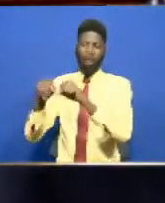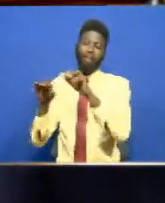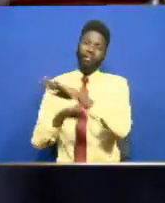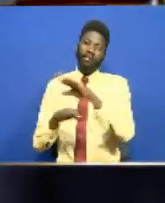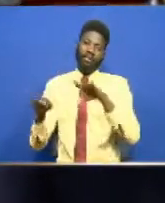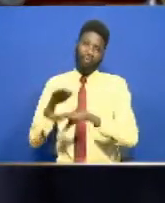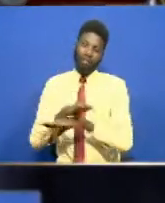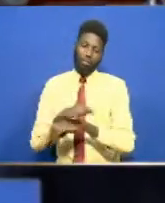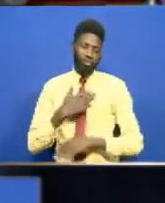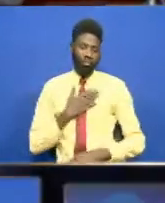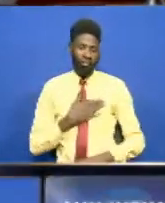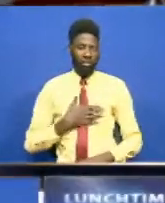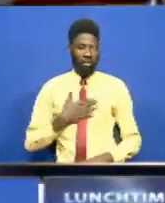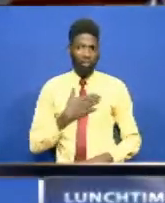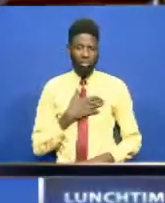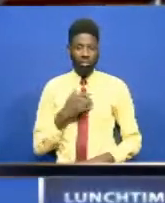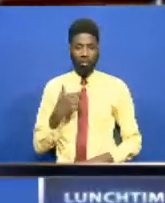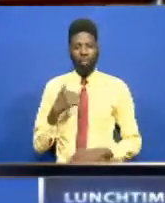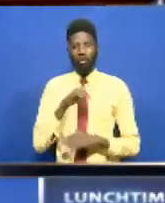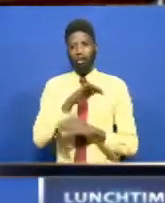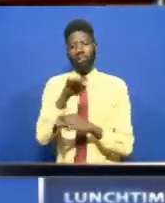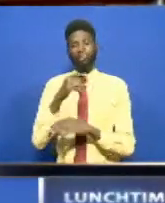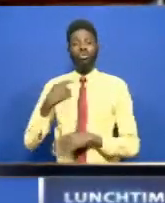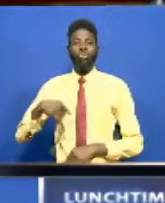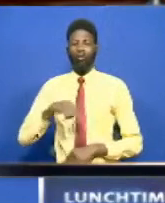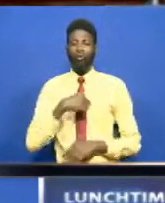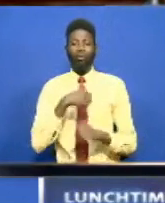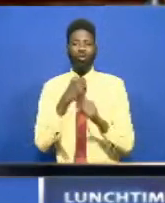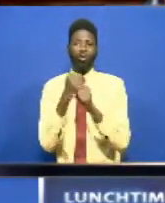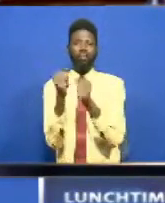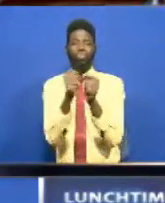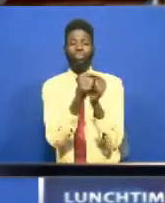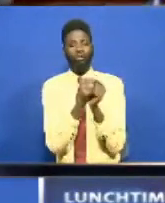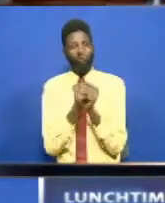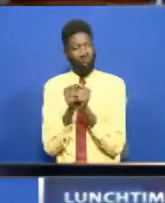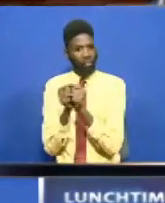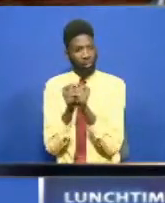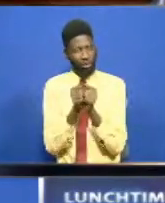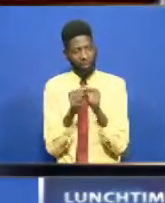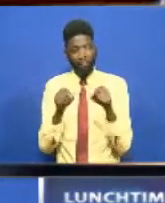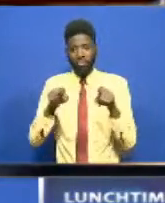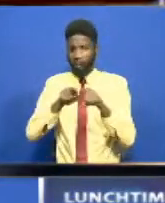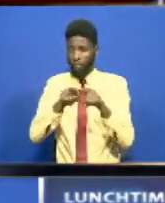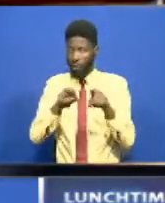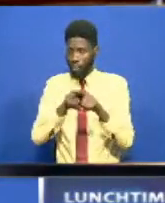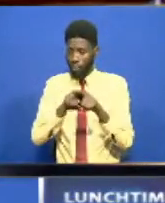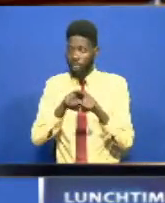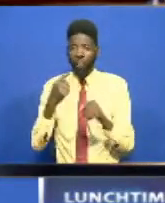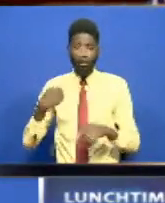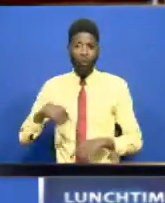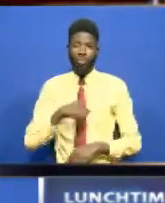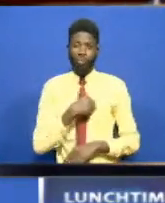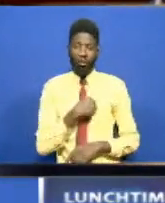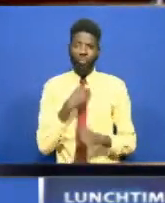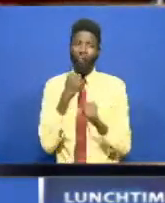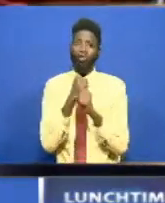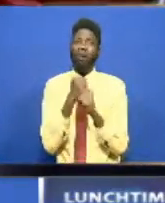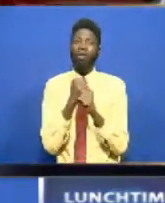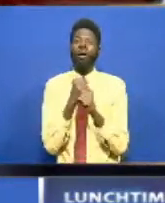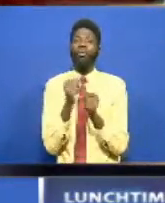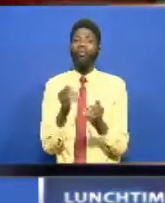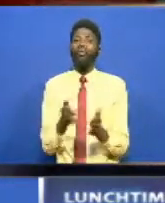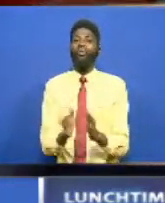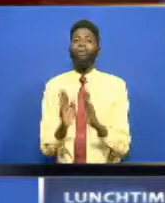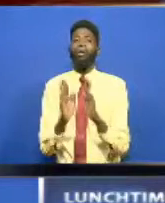mimi naomba tushirikiane pamoja na tushirikiane kwa njia ya